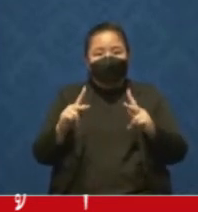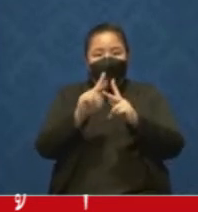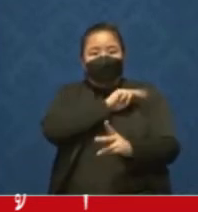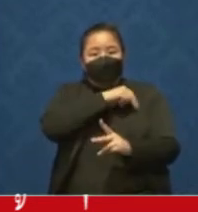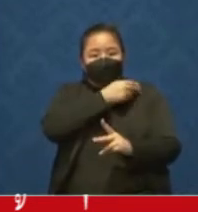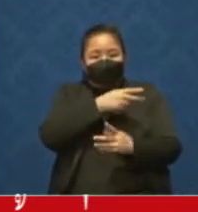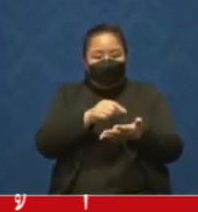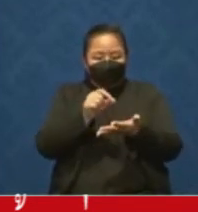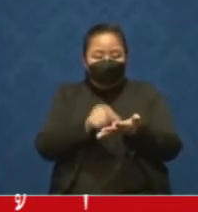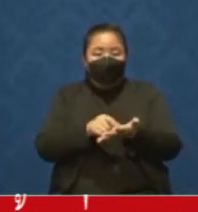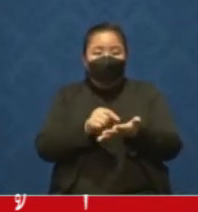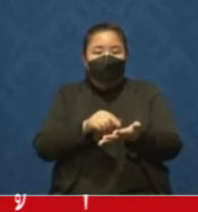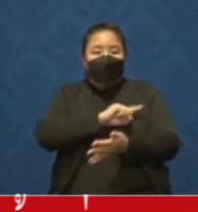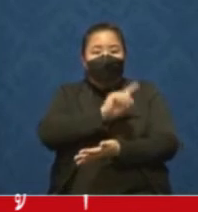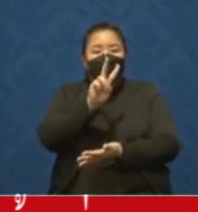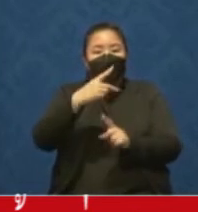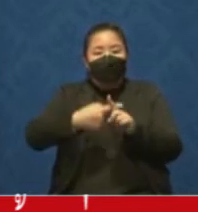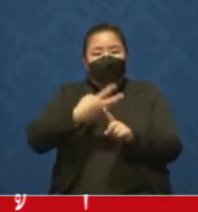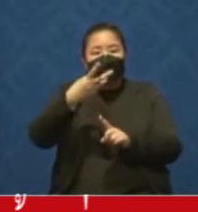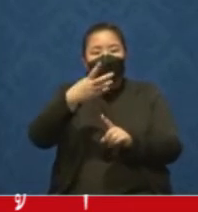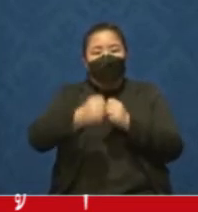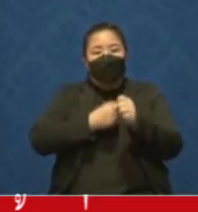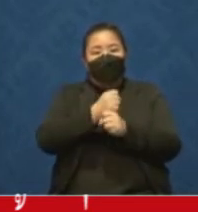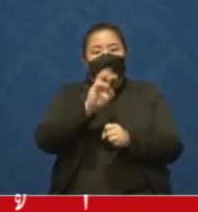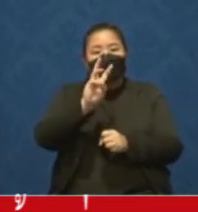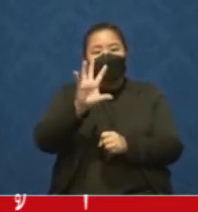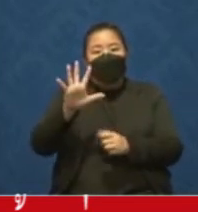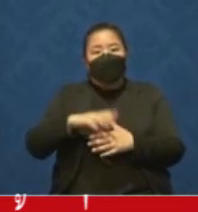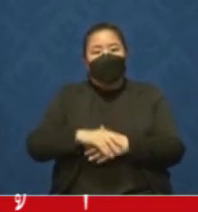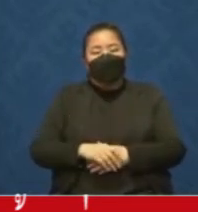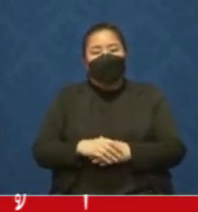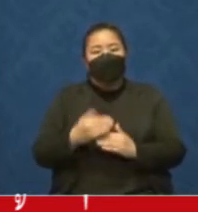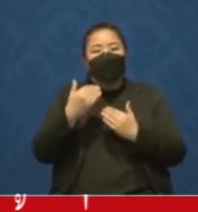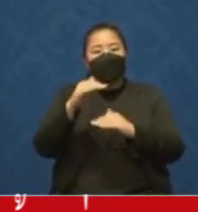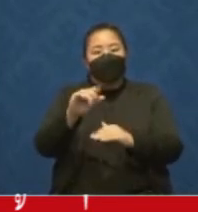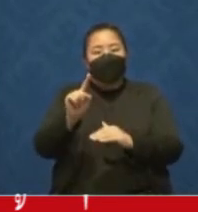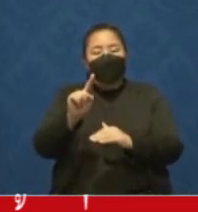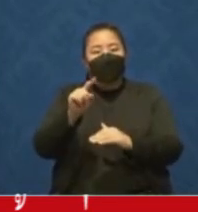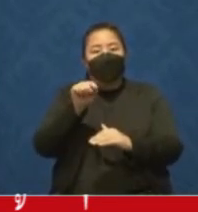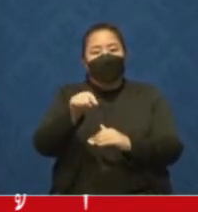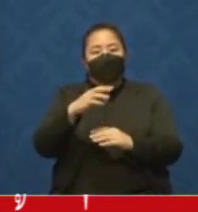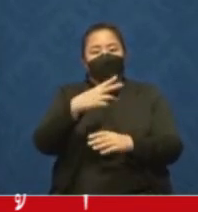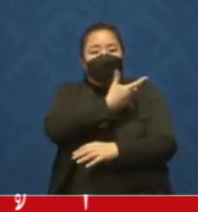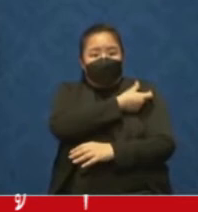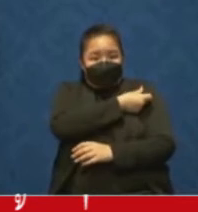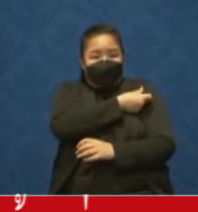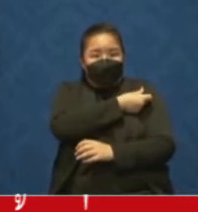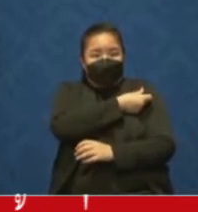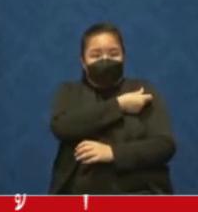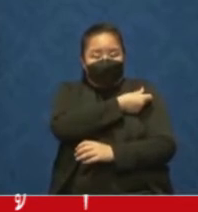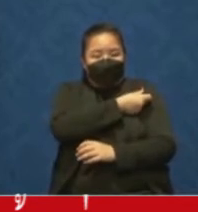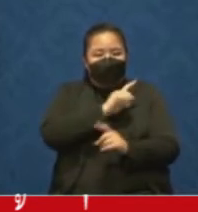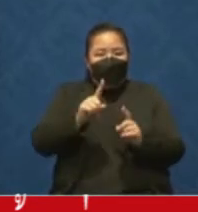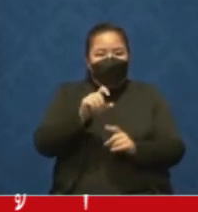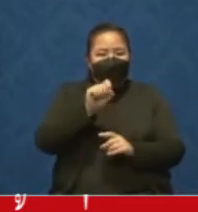ที่ 2 มิทุนายน 65ส่งวัคซีนโควิดไม่วาจะเป็น Sinovec